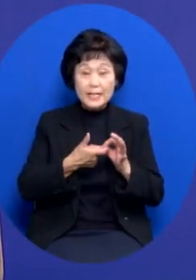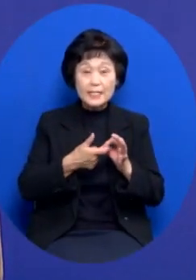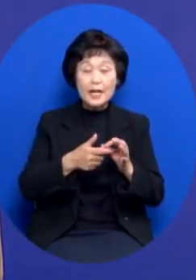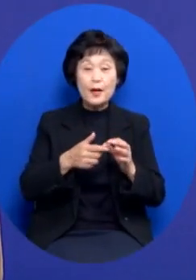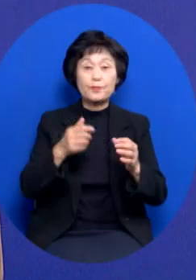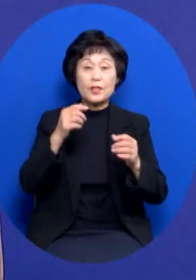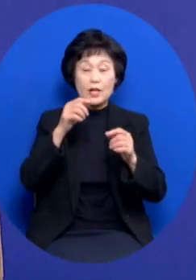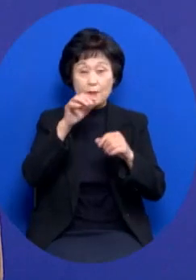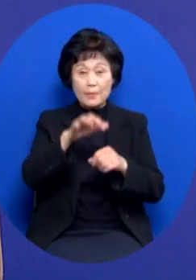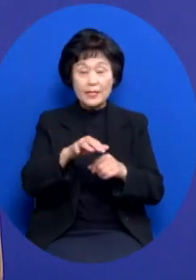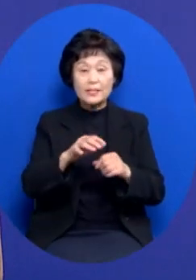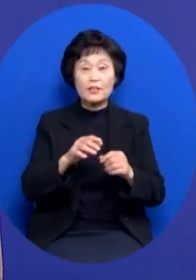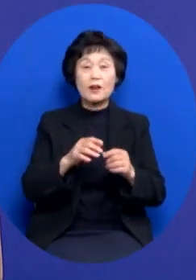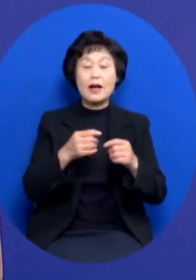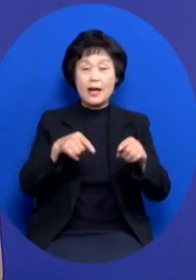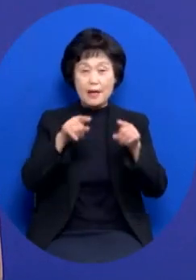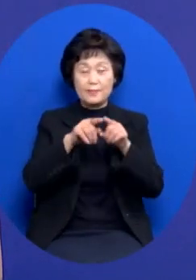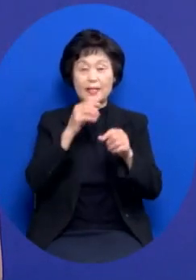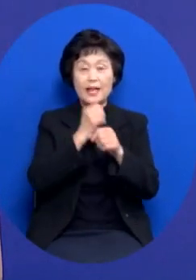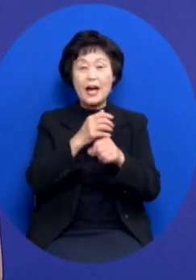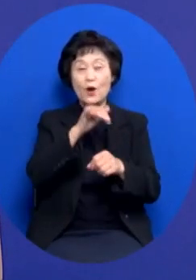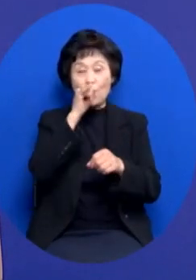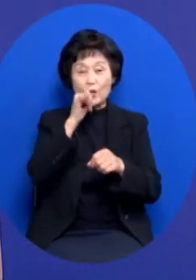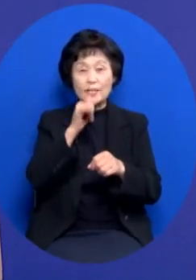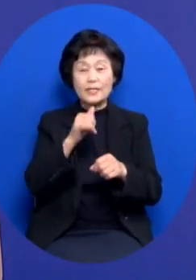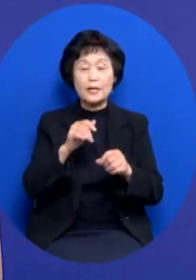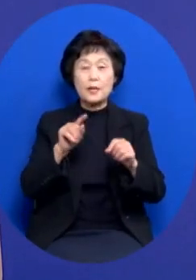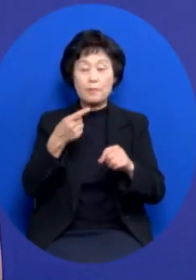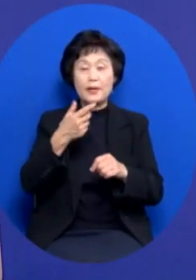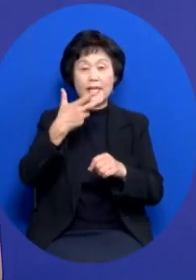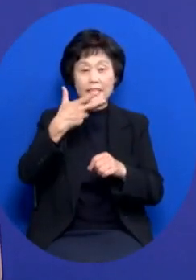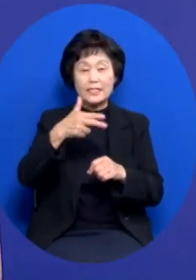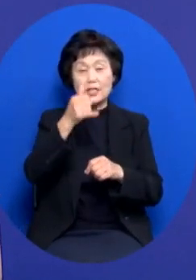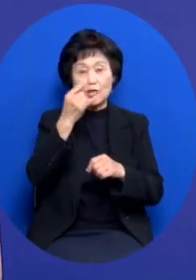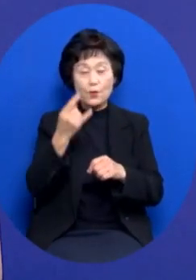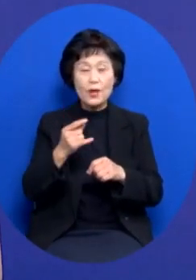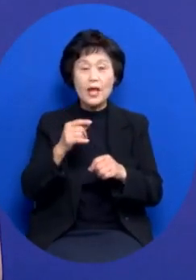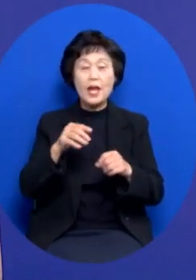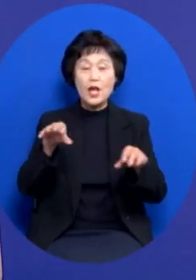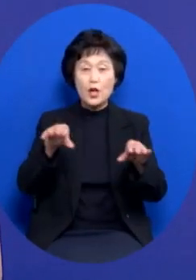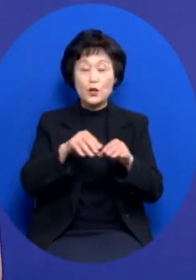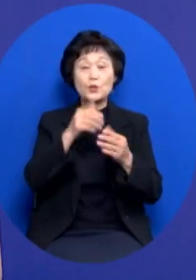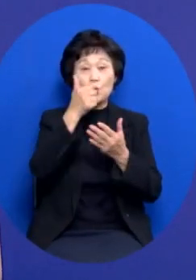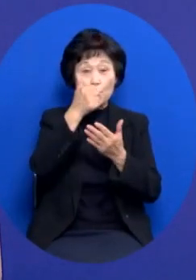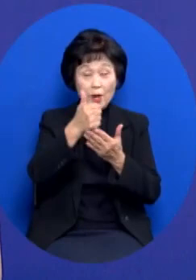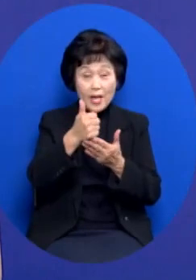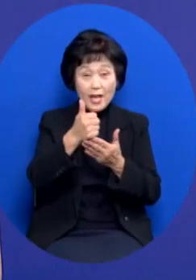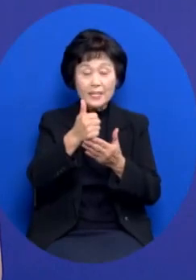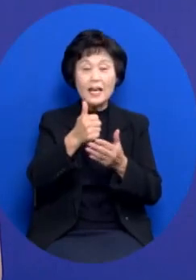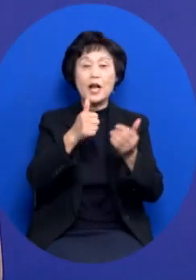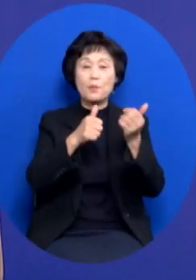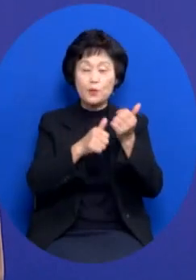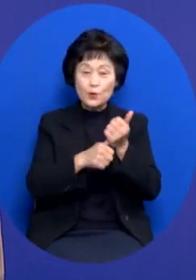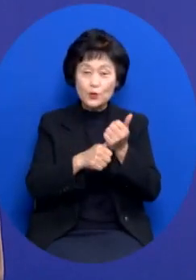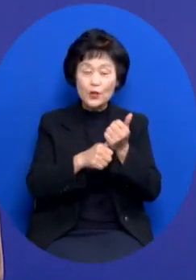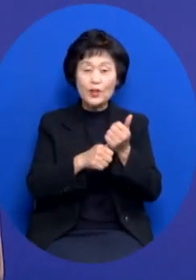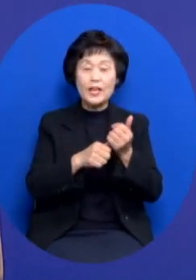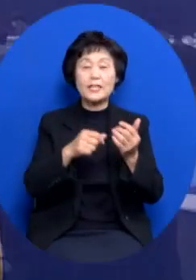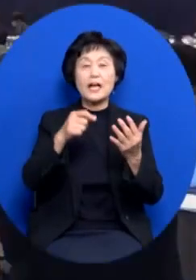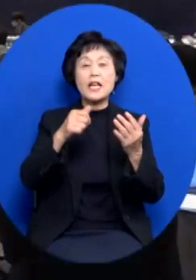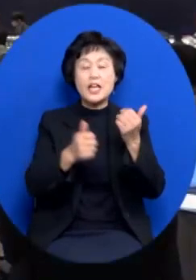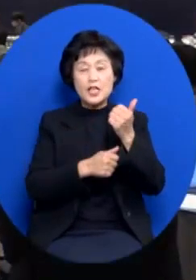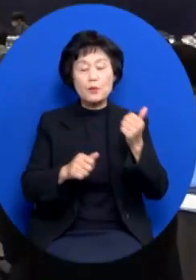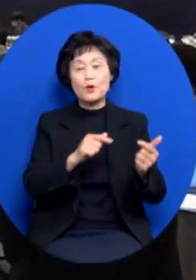주관하고 영남협의회가 주최한 예장합동 107회 총회장, 부총회장, 총회 임원 당선 감사 예배가 열렸습니다.